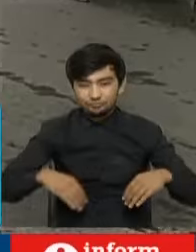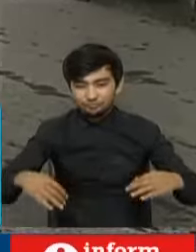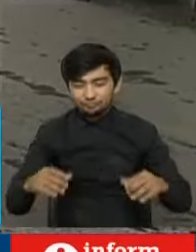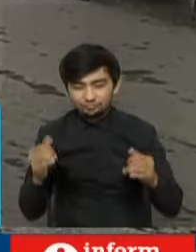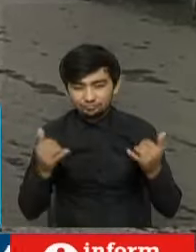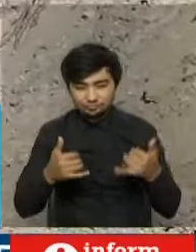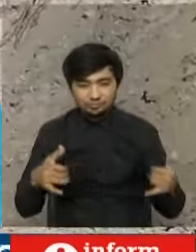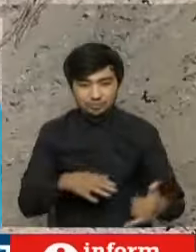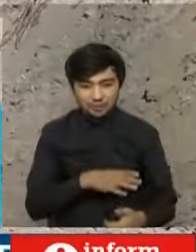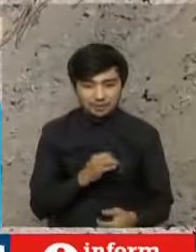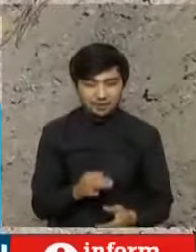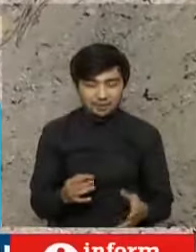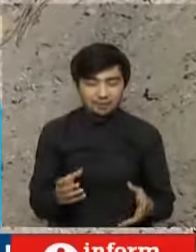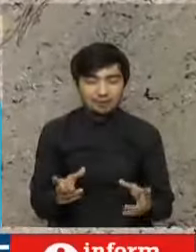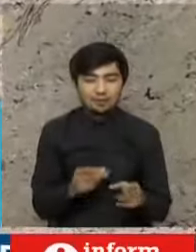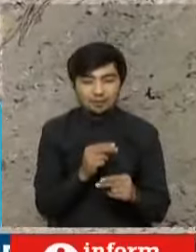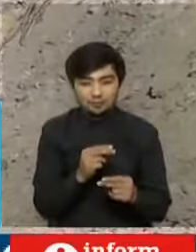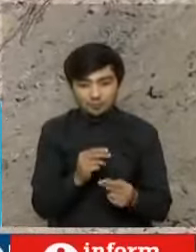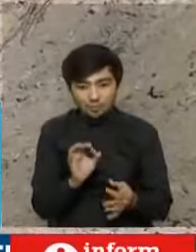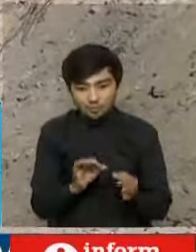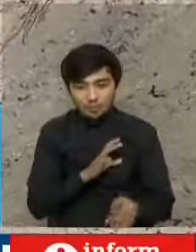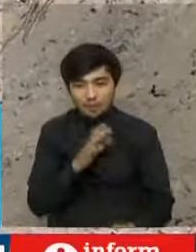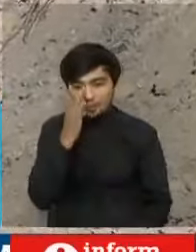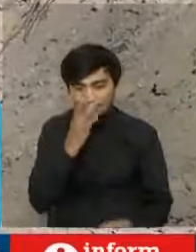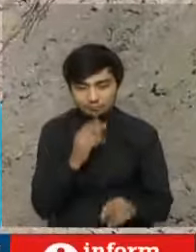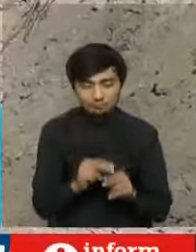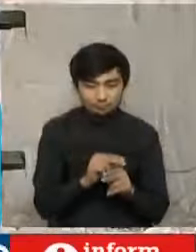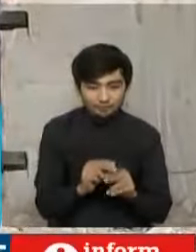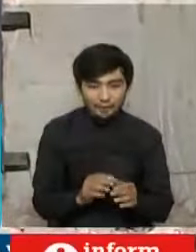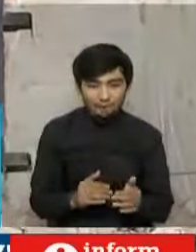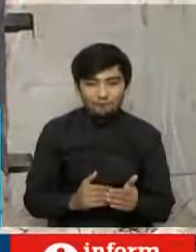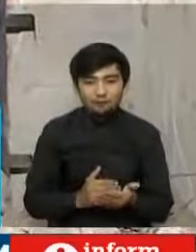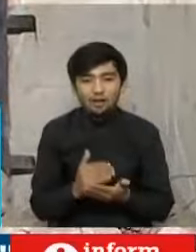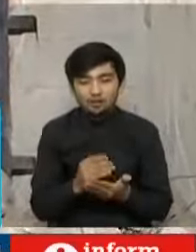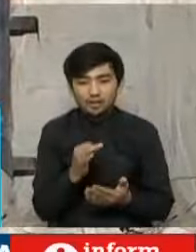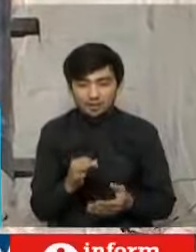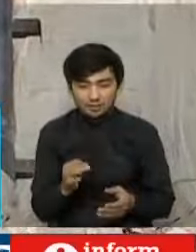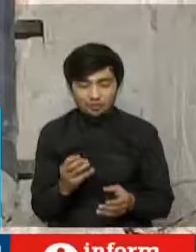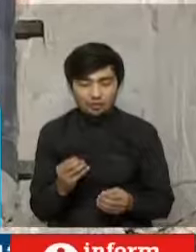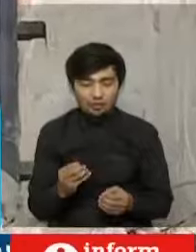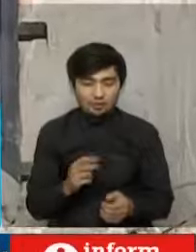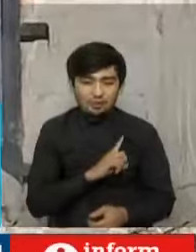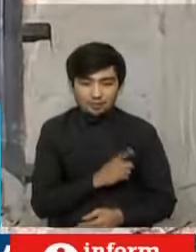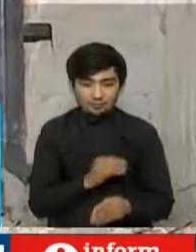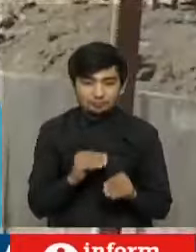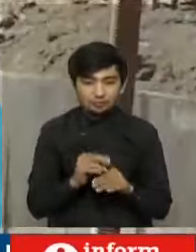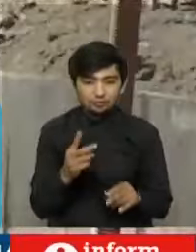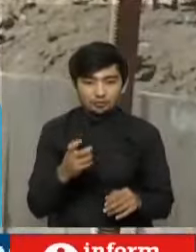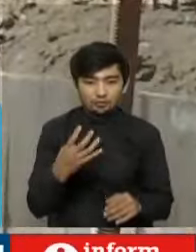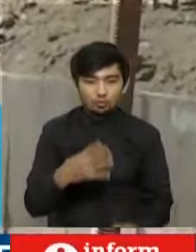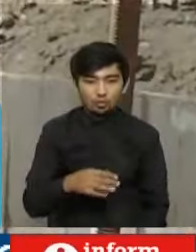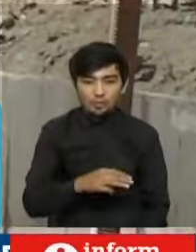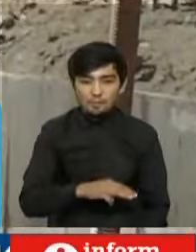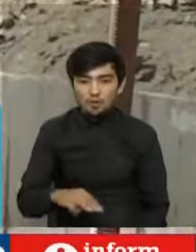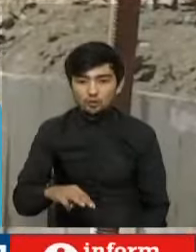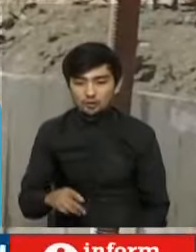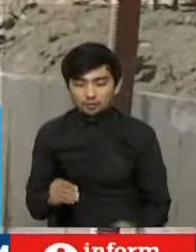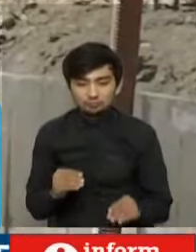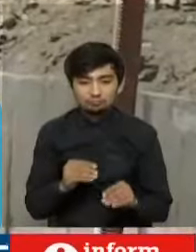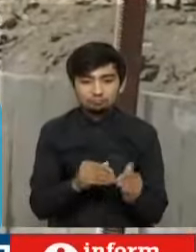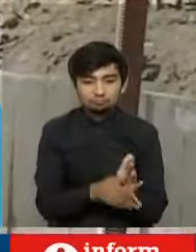Летом было решено насыпь капитально отремонтировать, сделать выше и надежнее. На реконструкцию выделили 240 миллионов тенге.